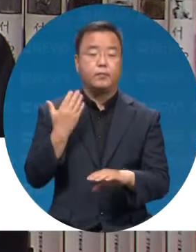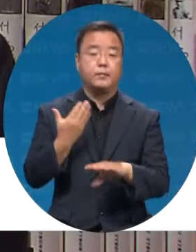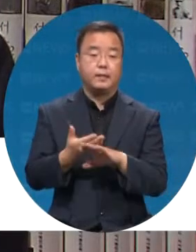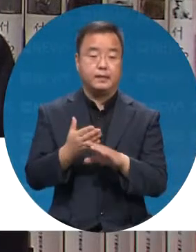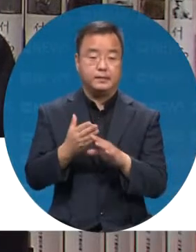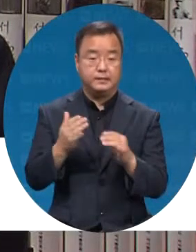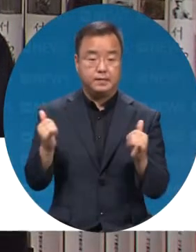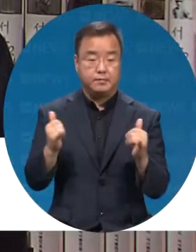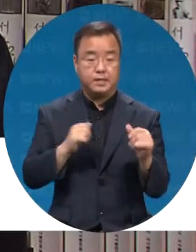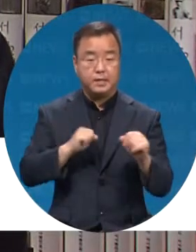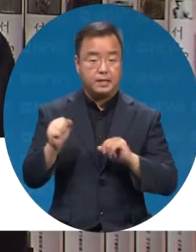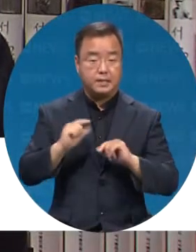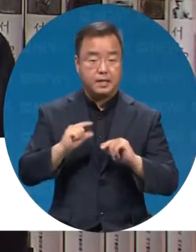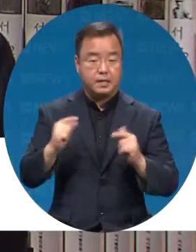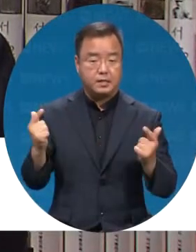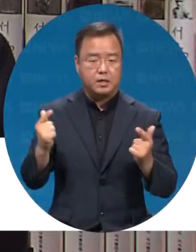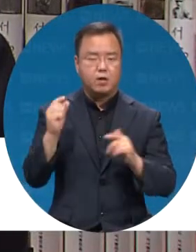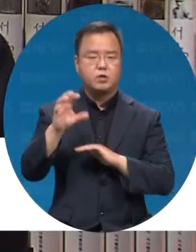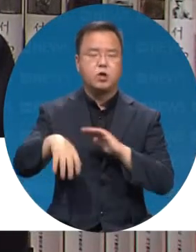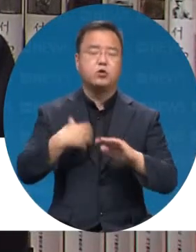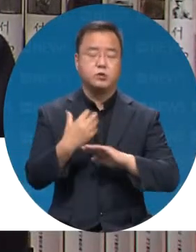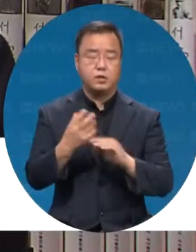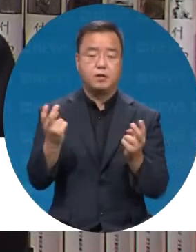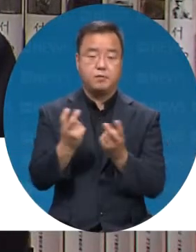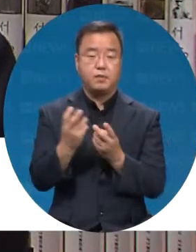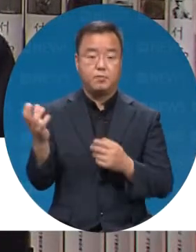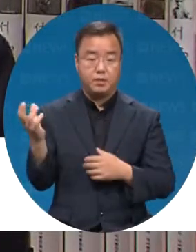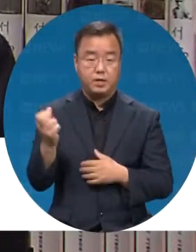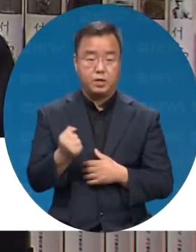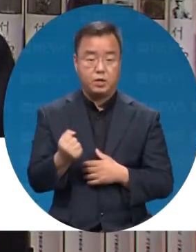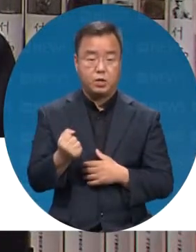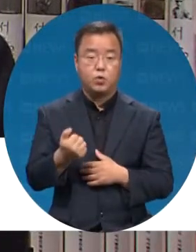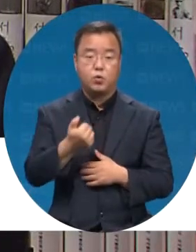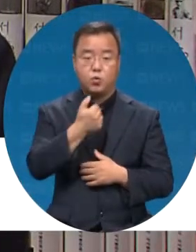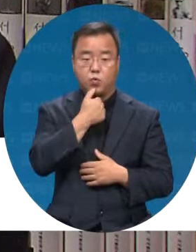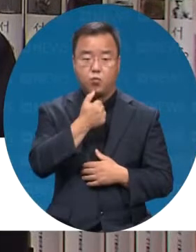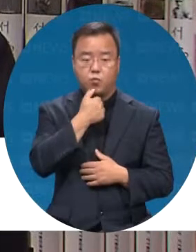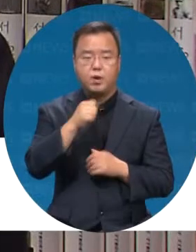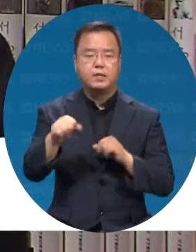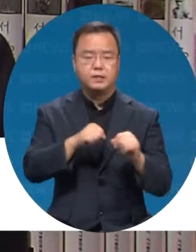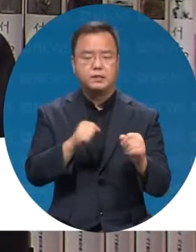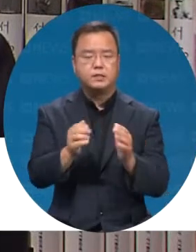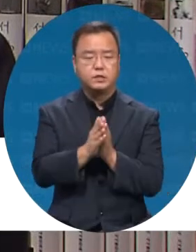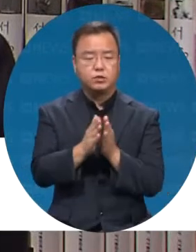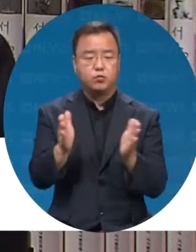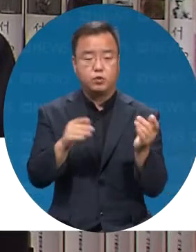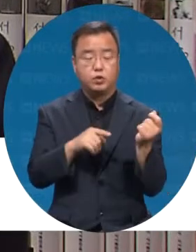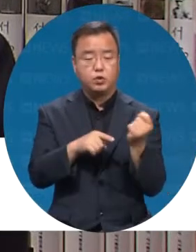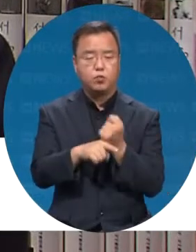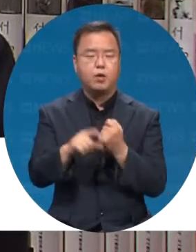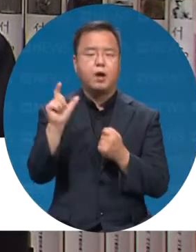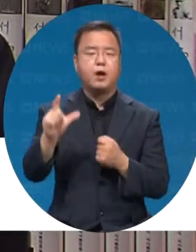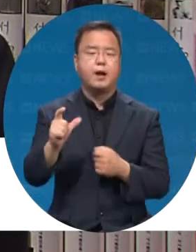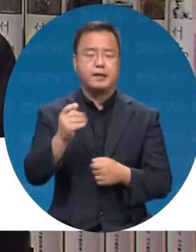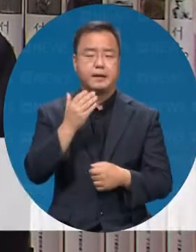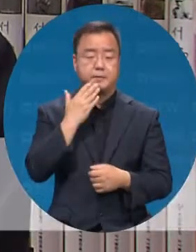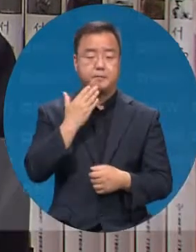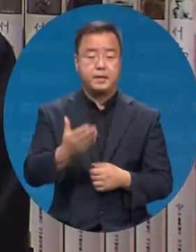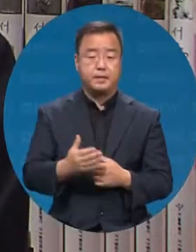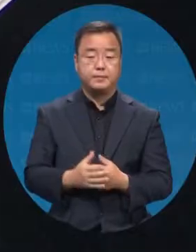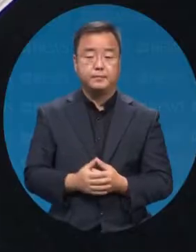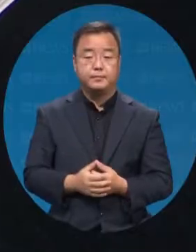아는 혁신적인 방식으로 로마가 그런 것들을 일찍이 시도했기 때문에 그렇게 강해질 수 있었다고 생각을